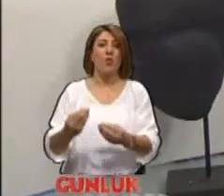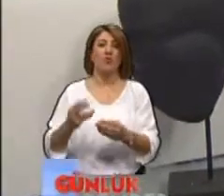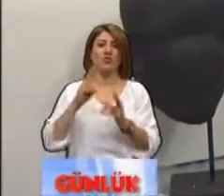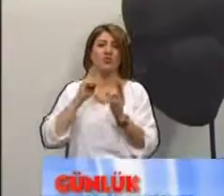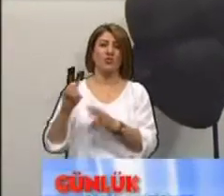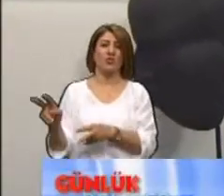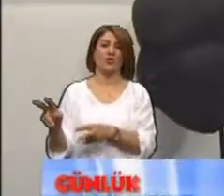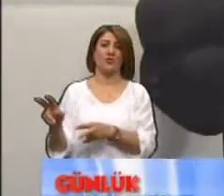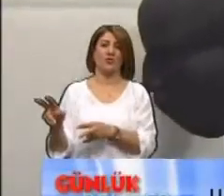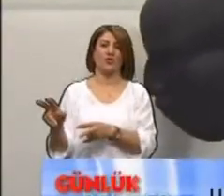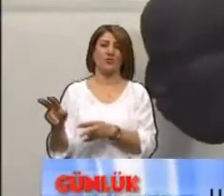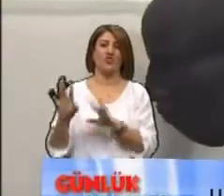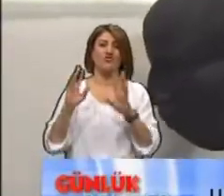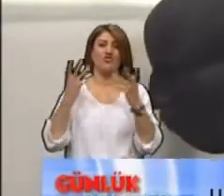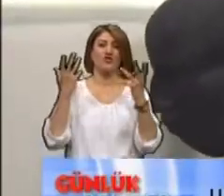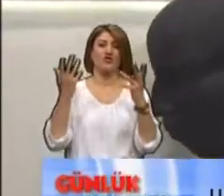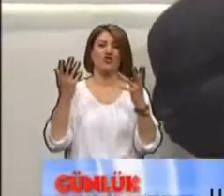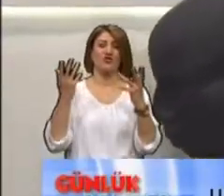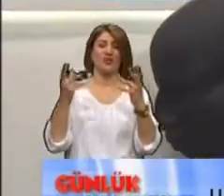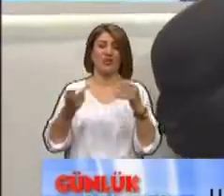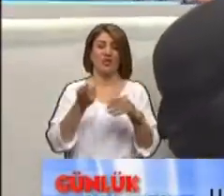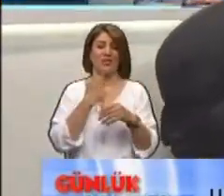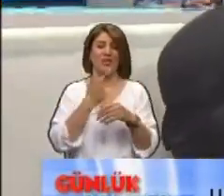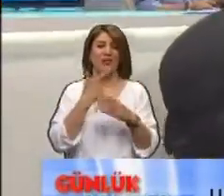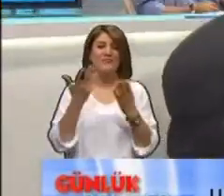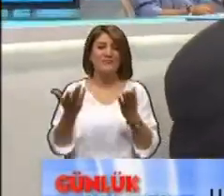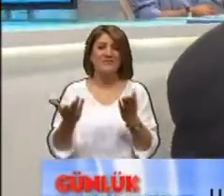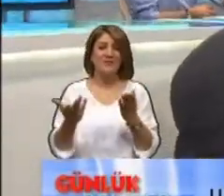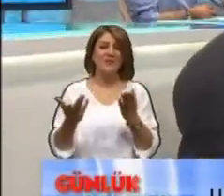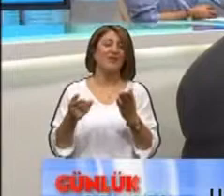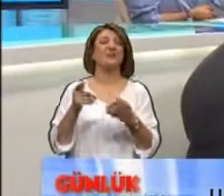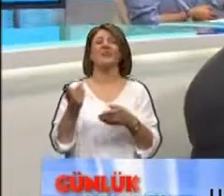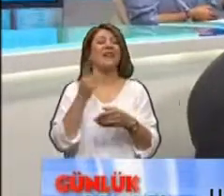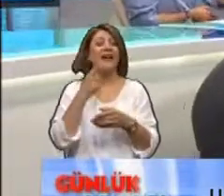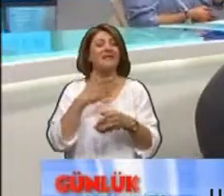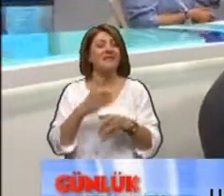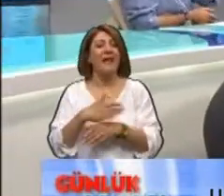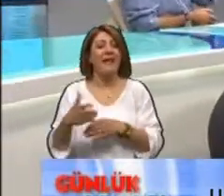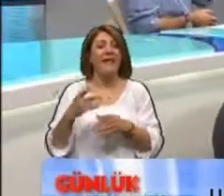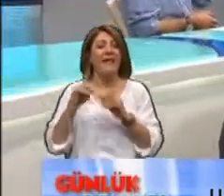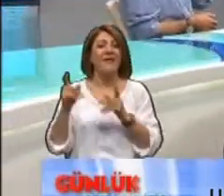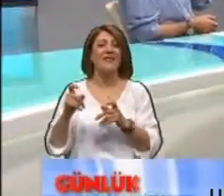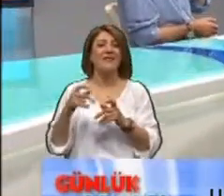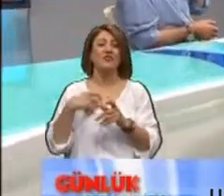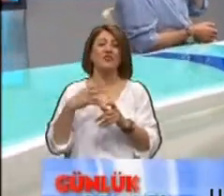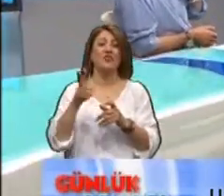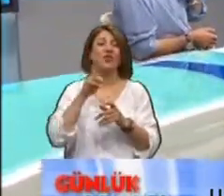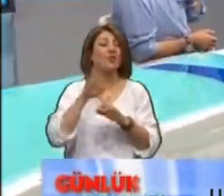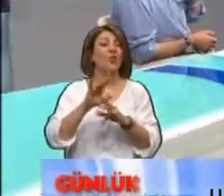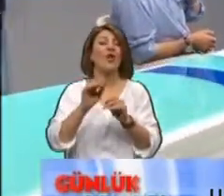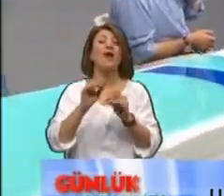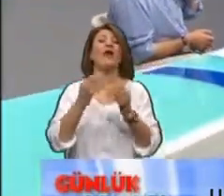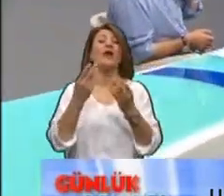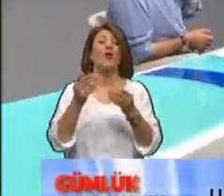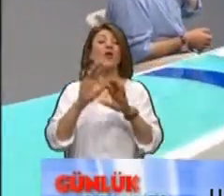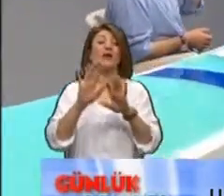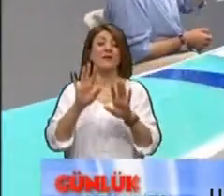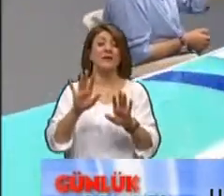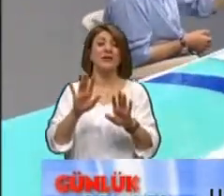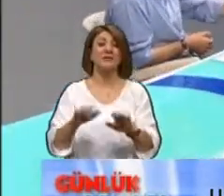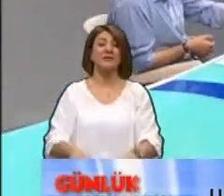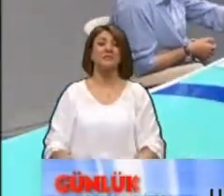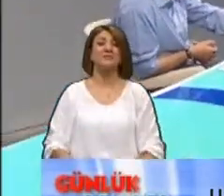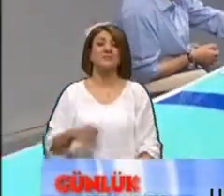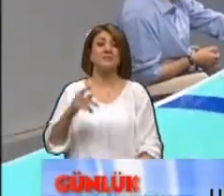Ama çok tatlı ya. Tatlı. Yani hani niye tatlı biliyor musun? Hayır hayır, sonuç itibariyle demiyorum. İşin başı